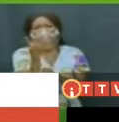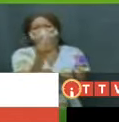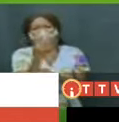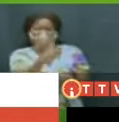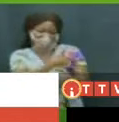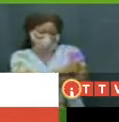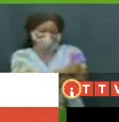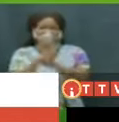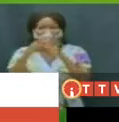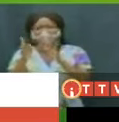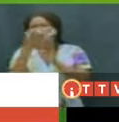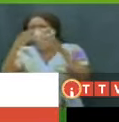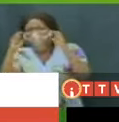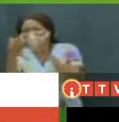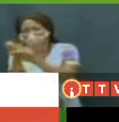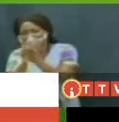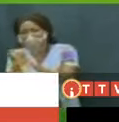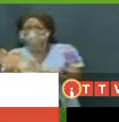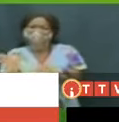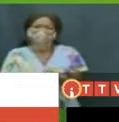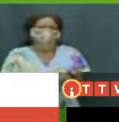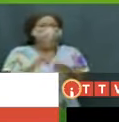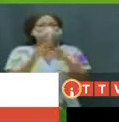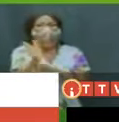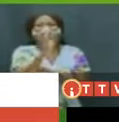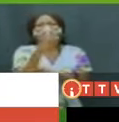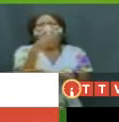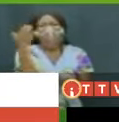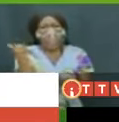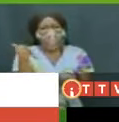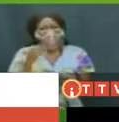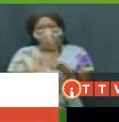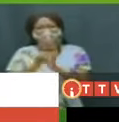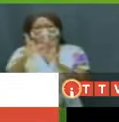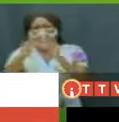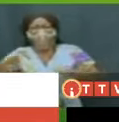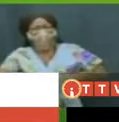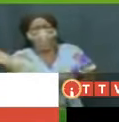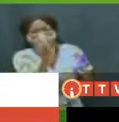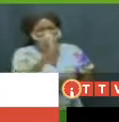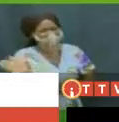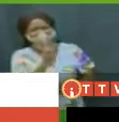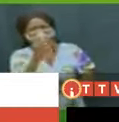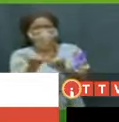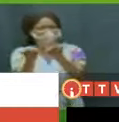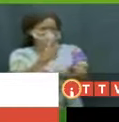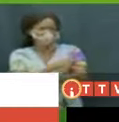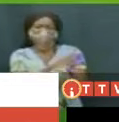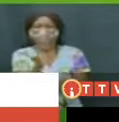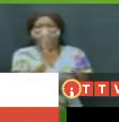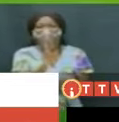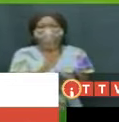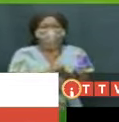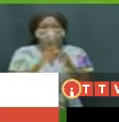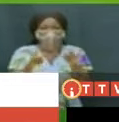monga anena kale, sikuti wina akampirikitsa kuti pita akabayitse ayi. Koma ukakana iwo anangonena kuti munthuwe